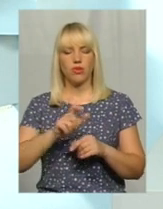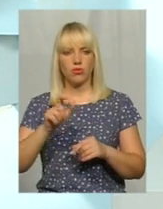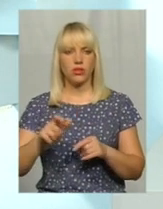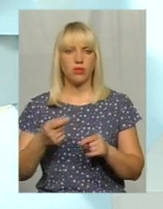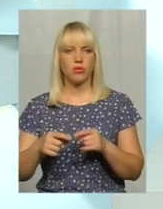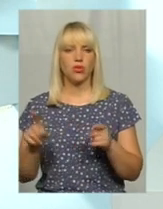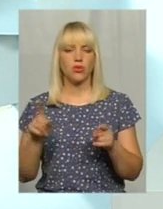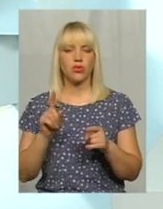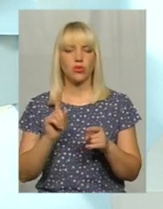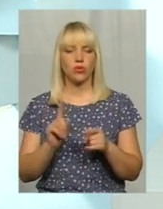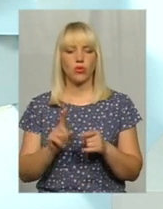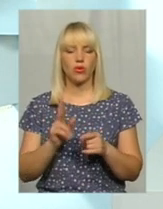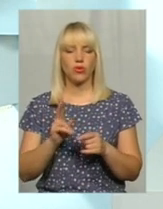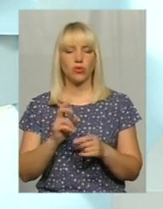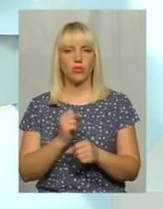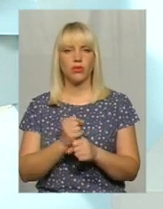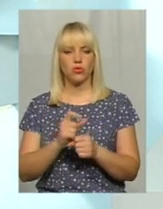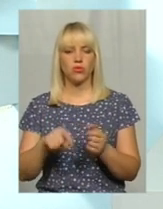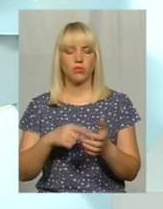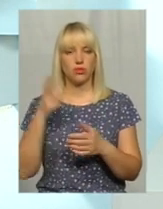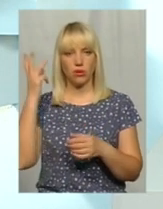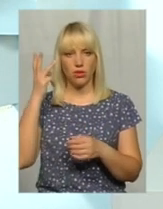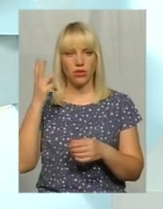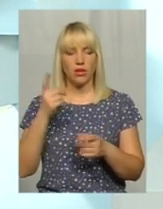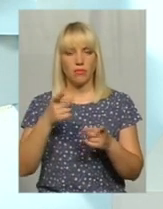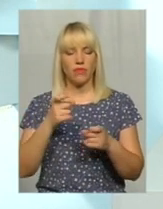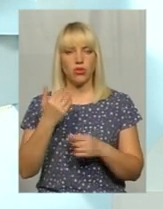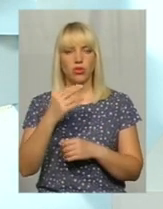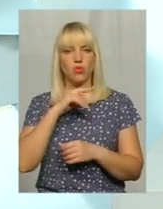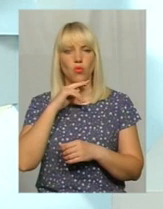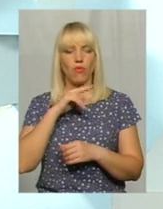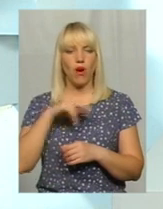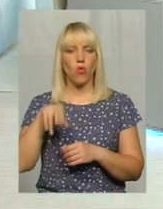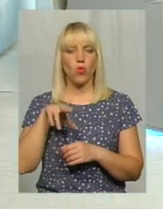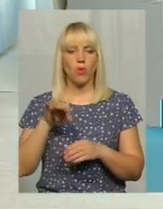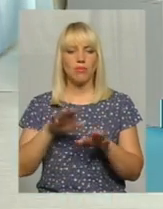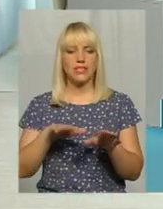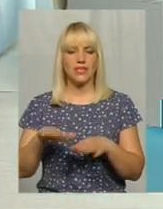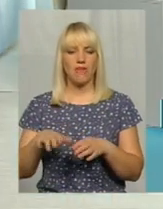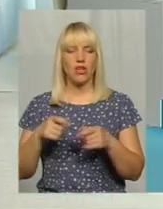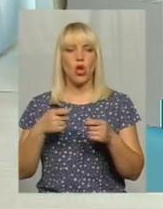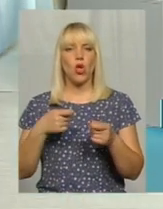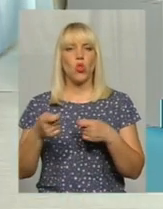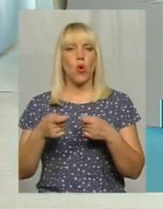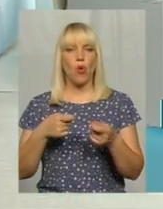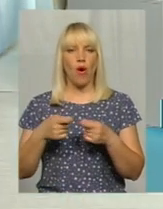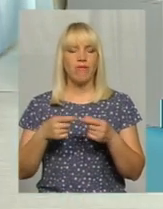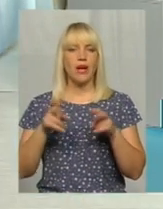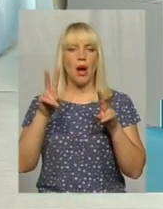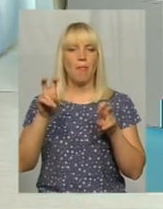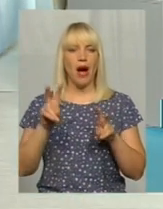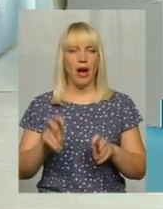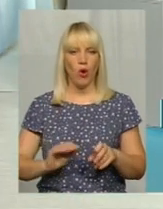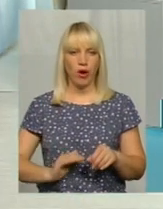які працюють в місті Хмельницькому, і привернути їхню увагу до місцевих торгових марок. Але, звичайно,